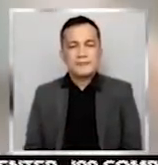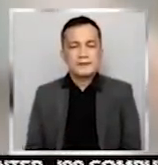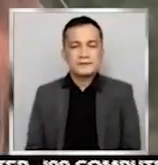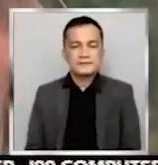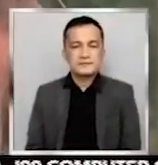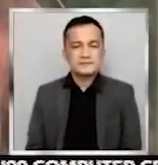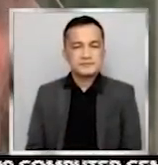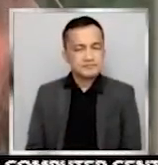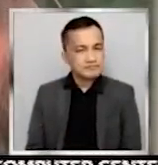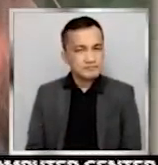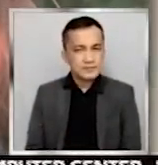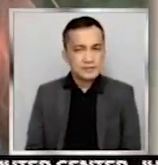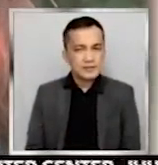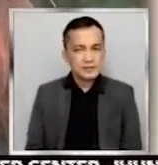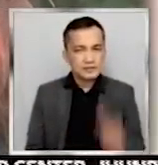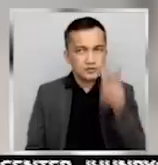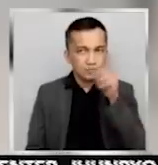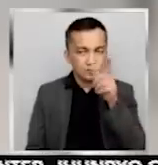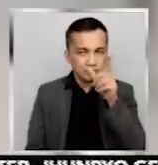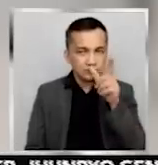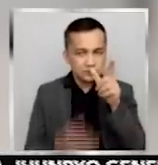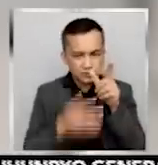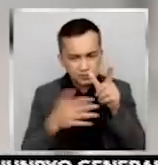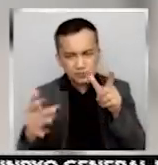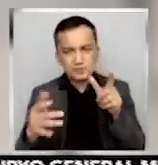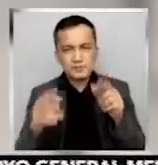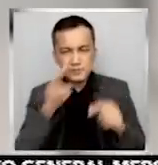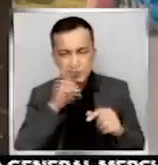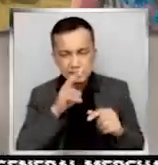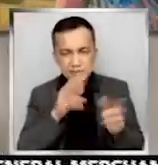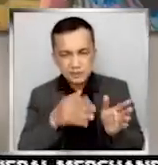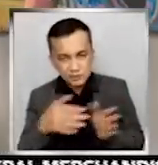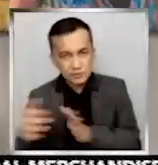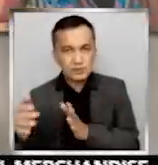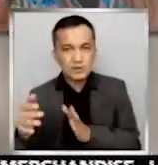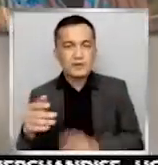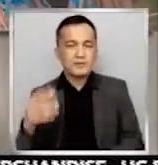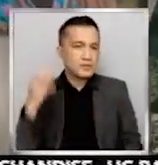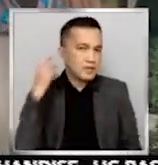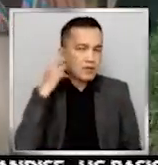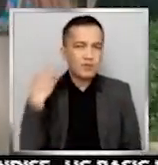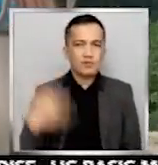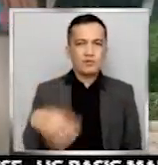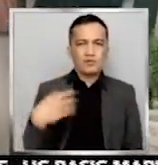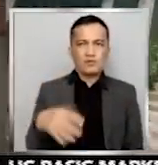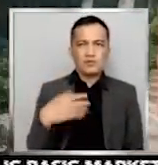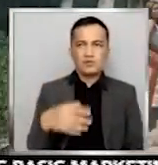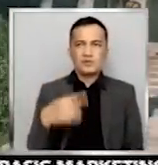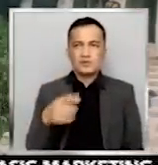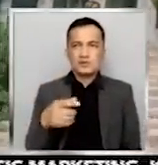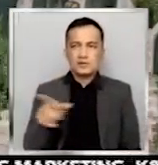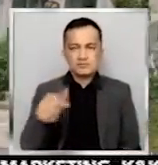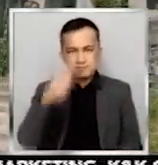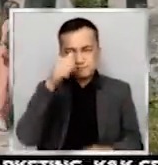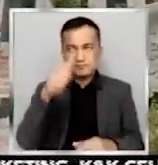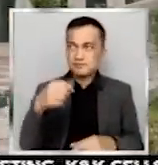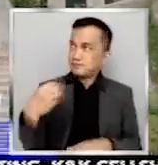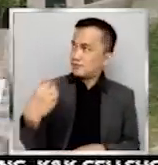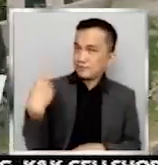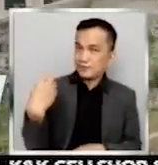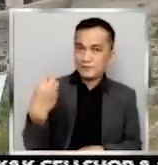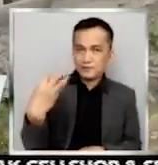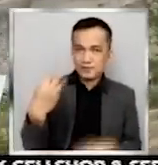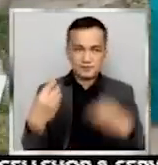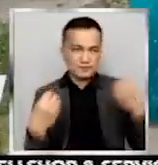Mula Luzon, Visayas hanggang Mindanao. Talaga namang naka-imprenta sa mga larawang ito ang